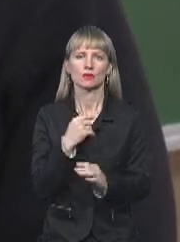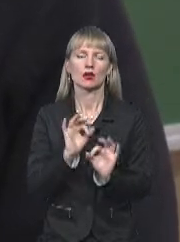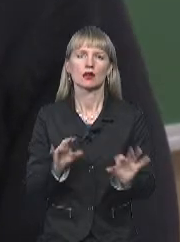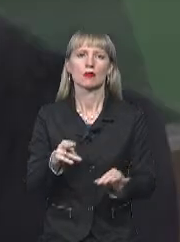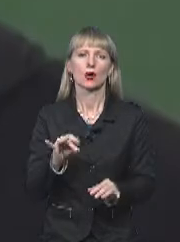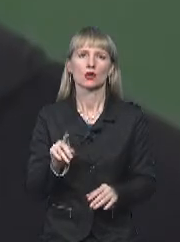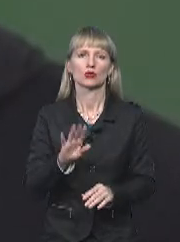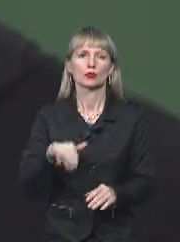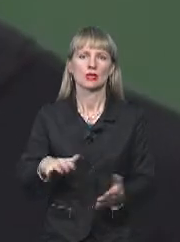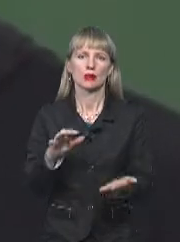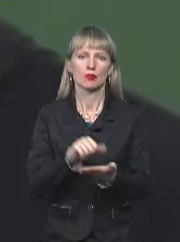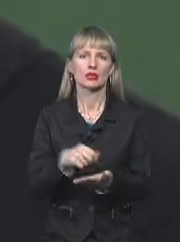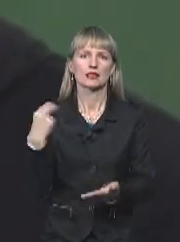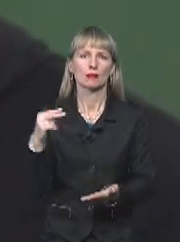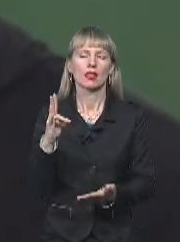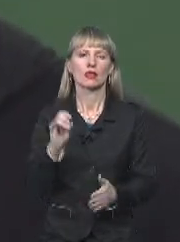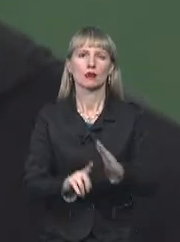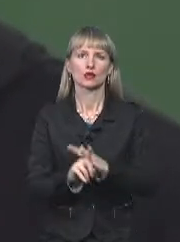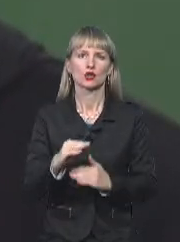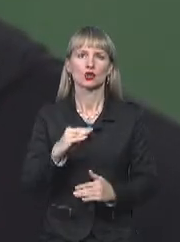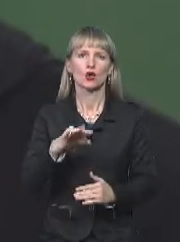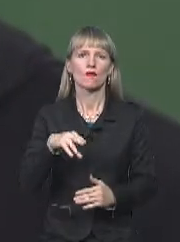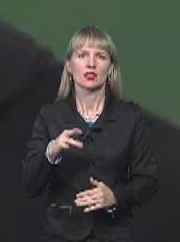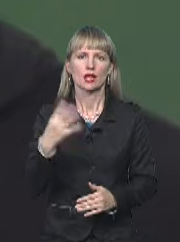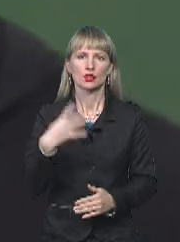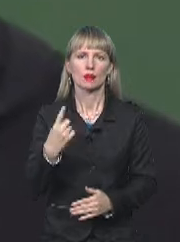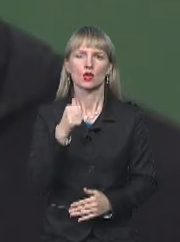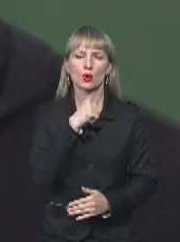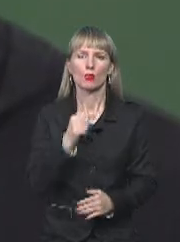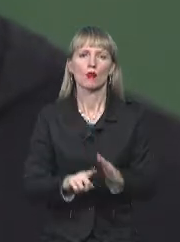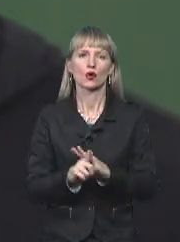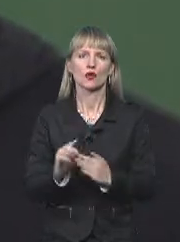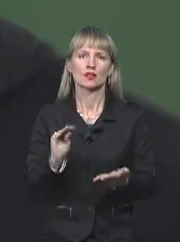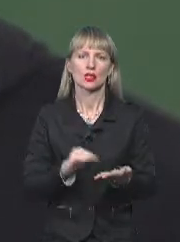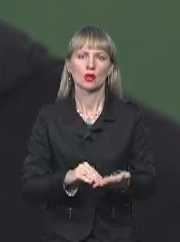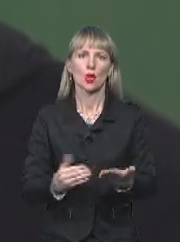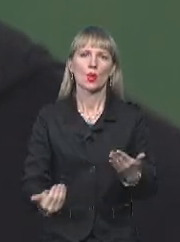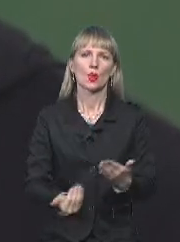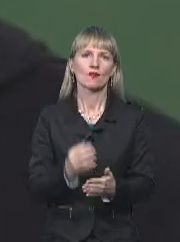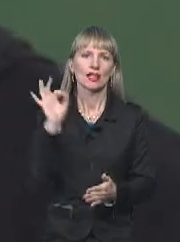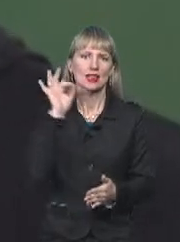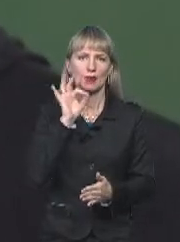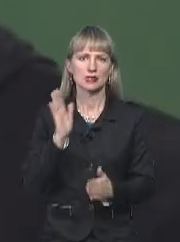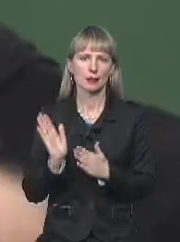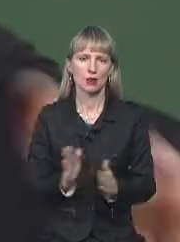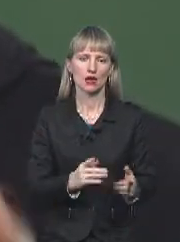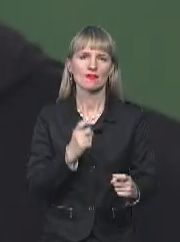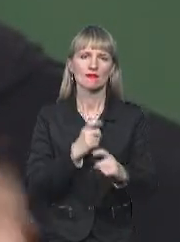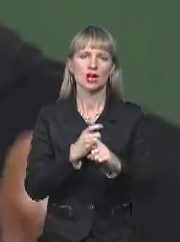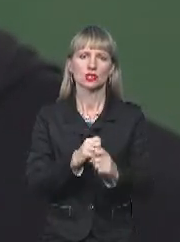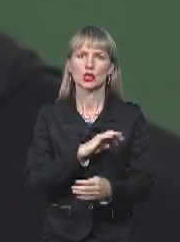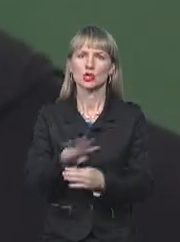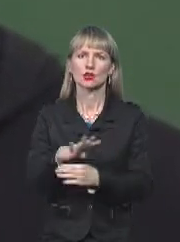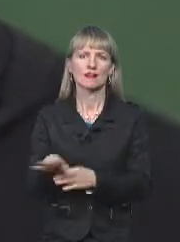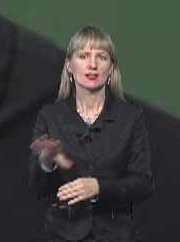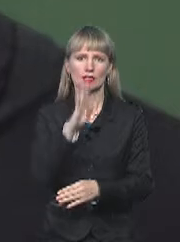те, що після окупації Запоріжжя на початку жовтня 41-го року почав встановлюватися новий німецький порядок. Фашисти розстрілювали